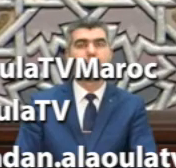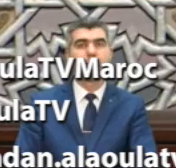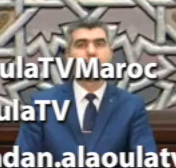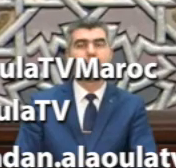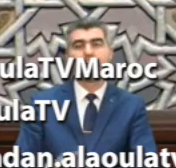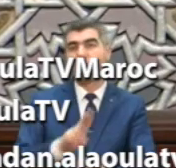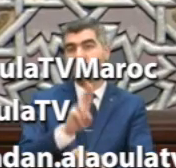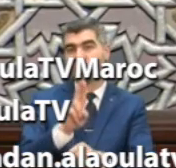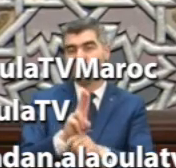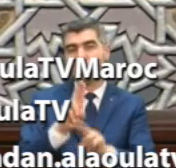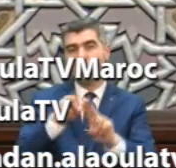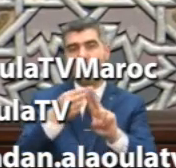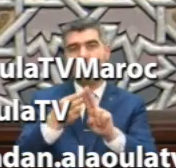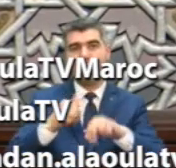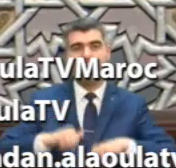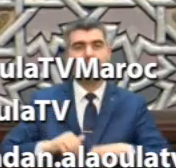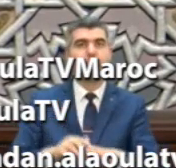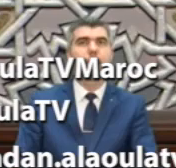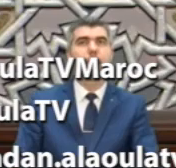تفضل سيدنا.